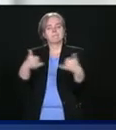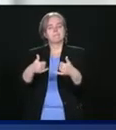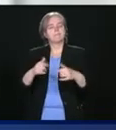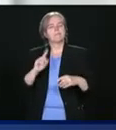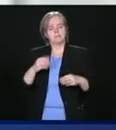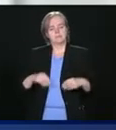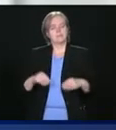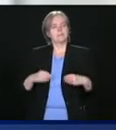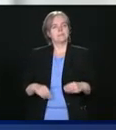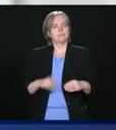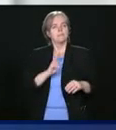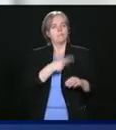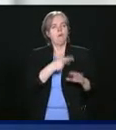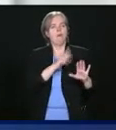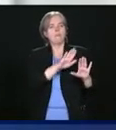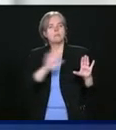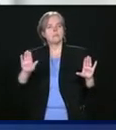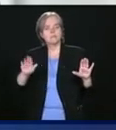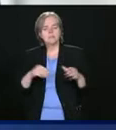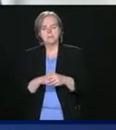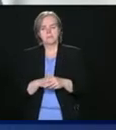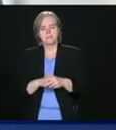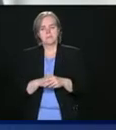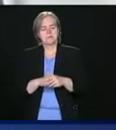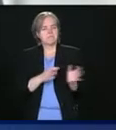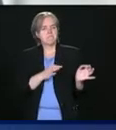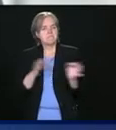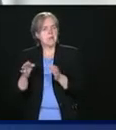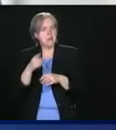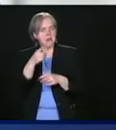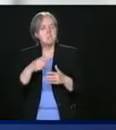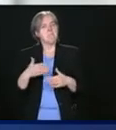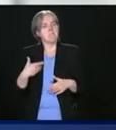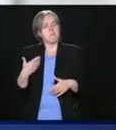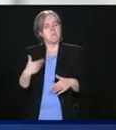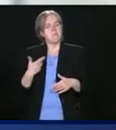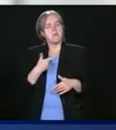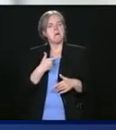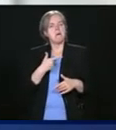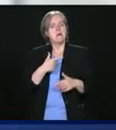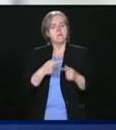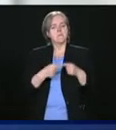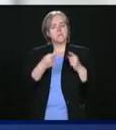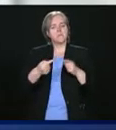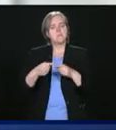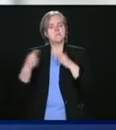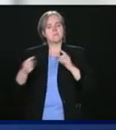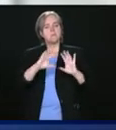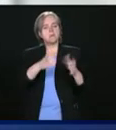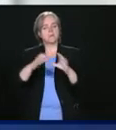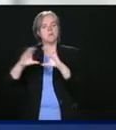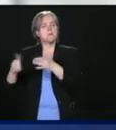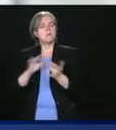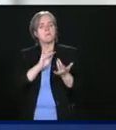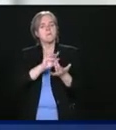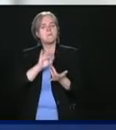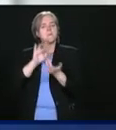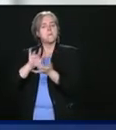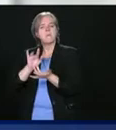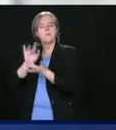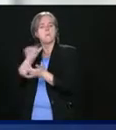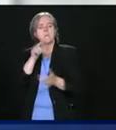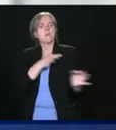Vous avez tenu des rencontres téléphoniques avec des premiers ministres des provinces depuis le début de la